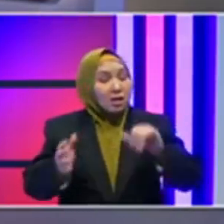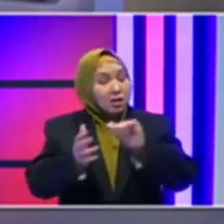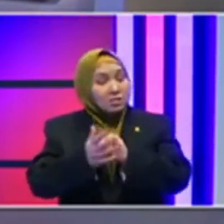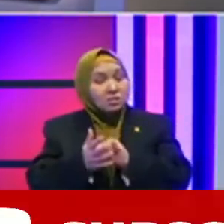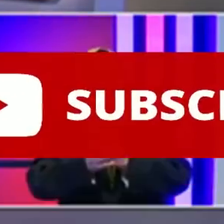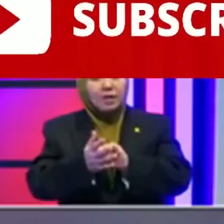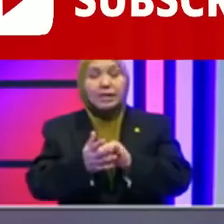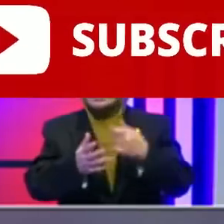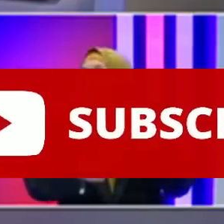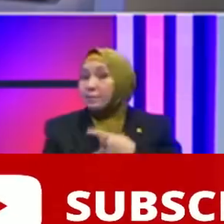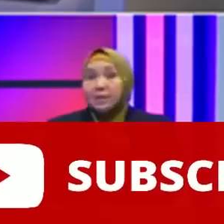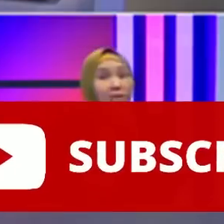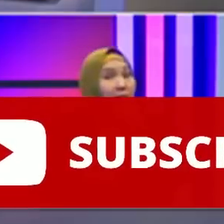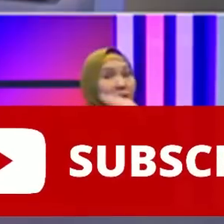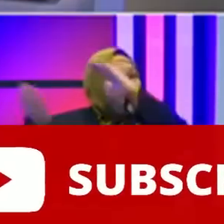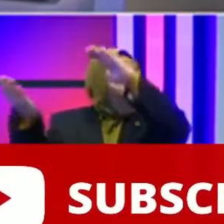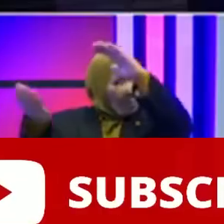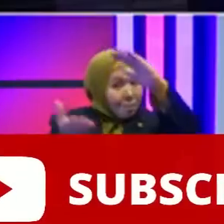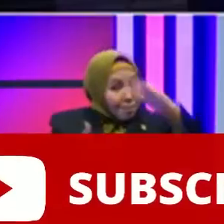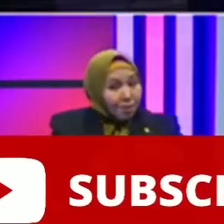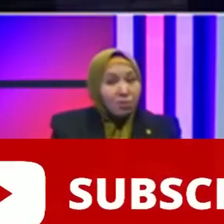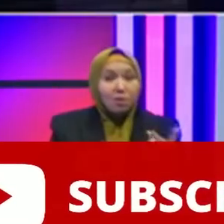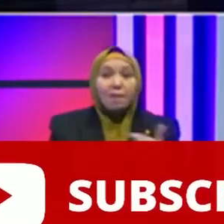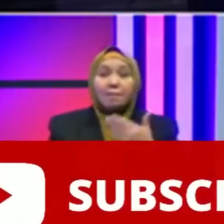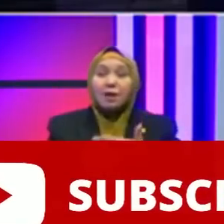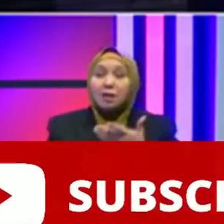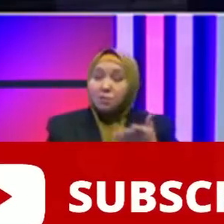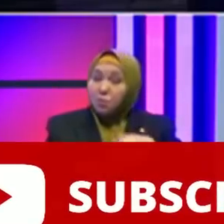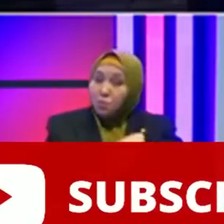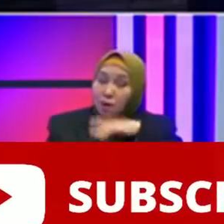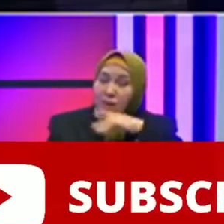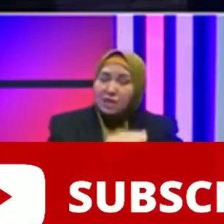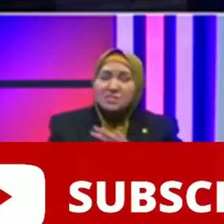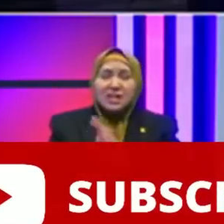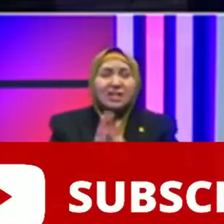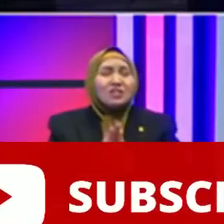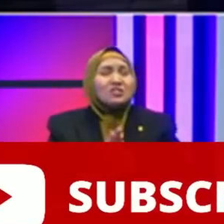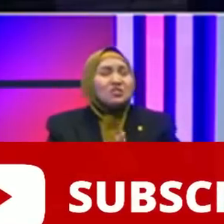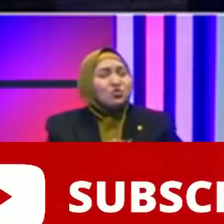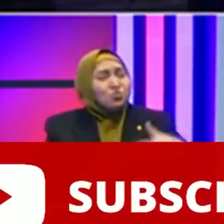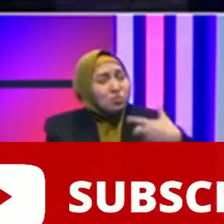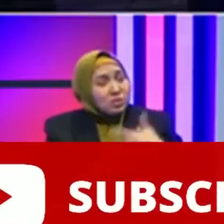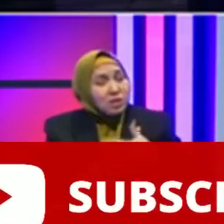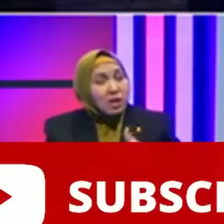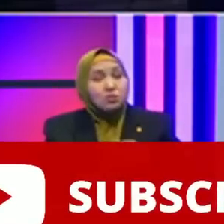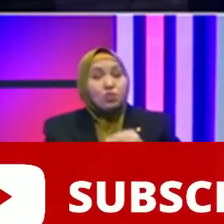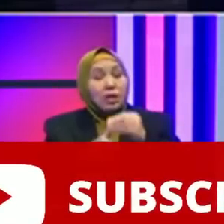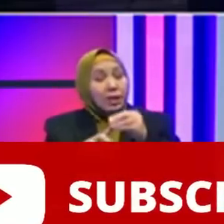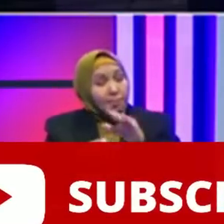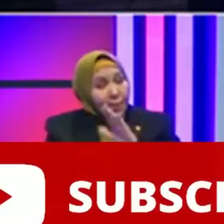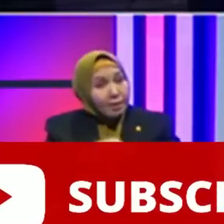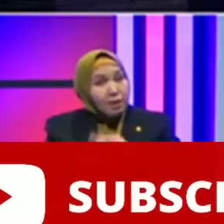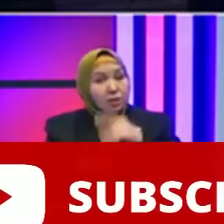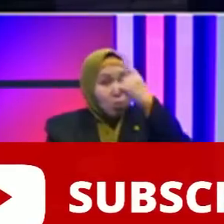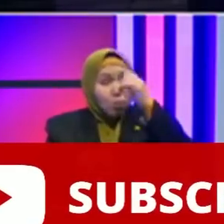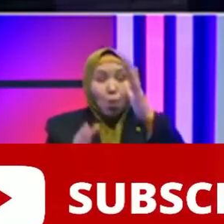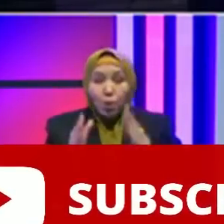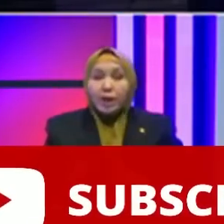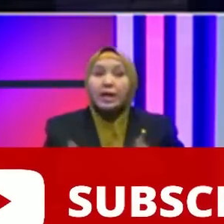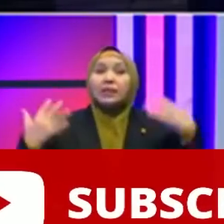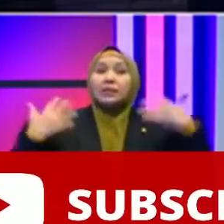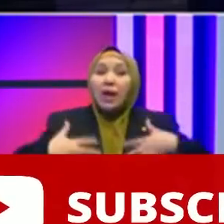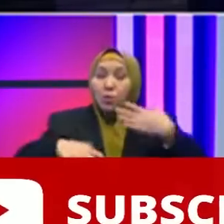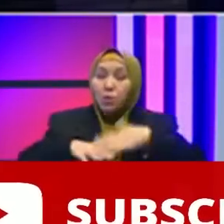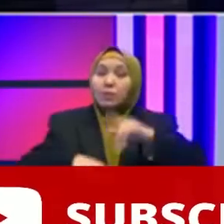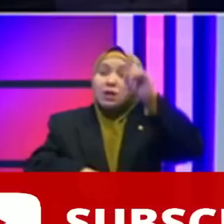kami tidak menurunkan Alquran ini kepadamu Agar engkau menjadi susah melainkan sebagai peringatan bagi orang yang takut kepada Allah